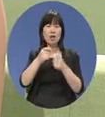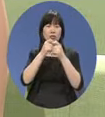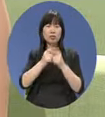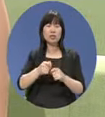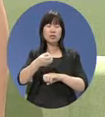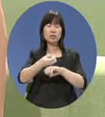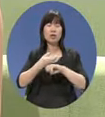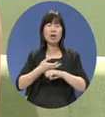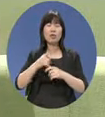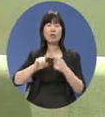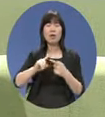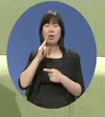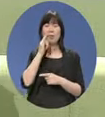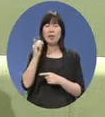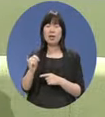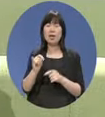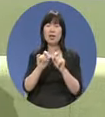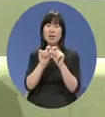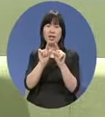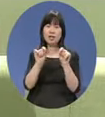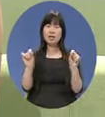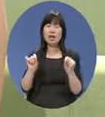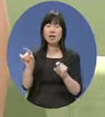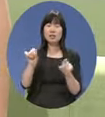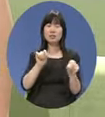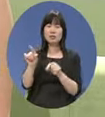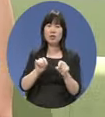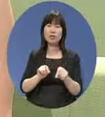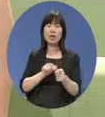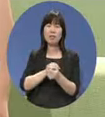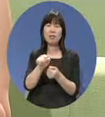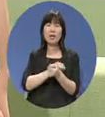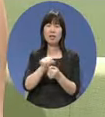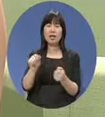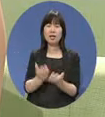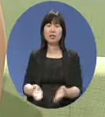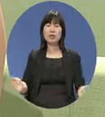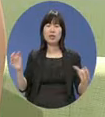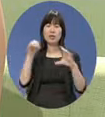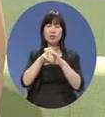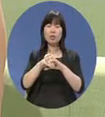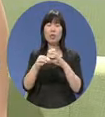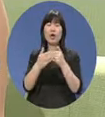영향. 그러면 그걸 엄마가 일일이 집어서 빨래통에 넣어야 돼서